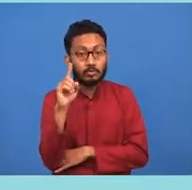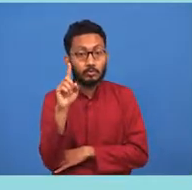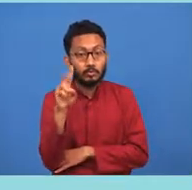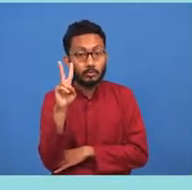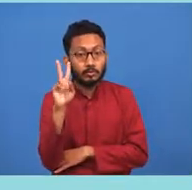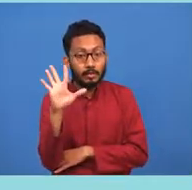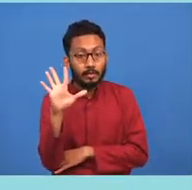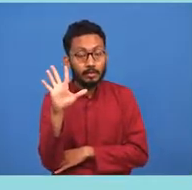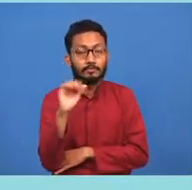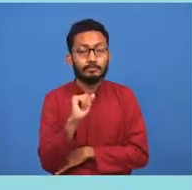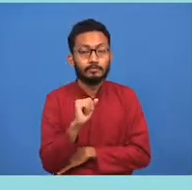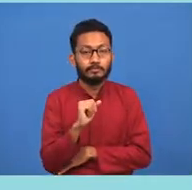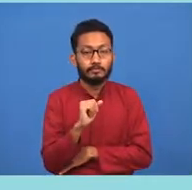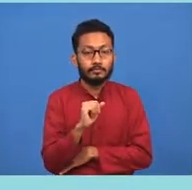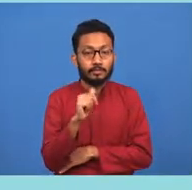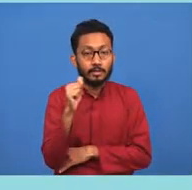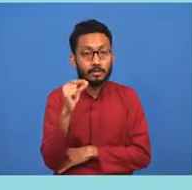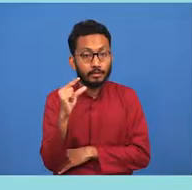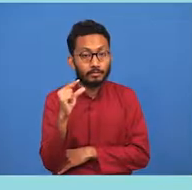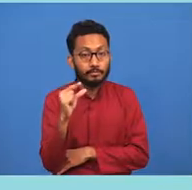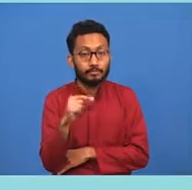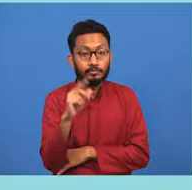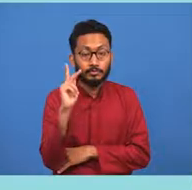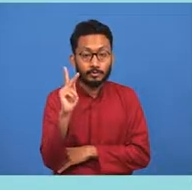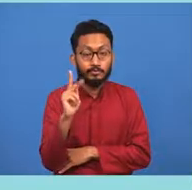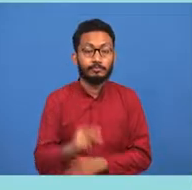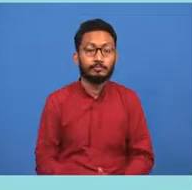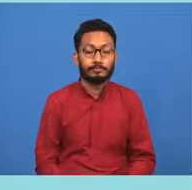0.0125 mol argentum klorida.